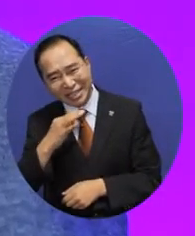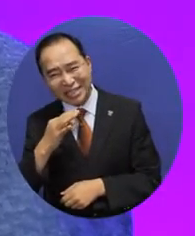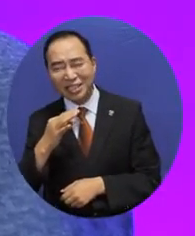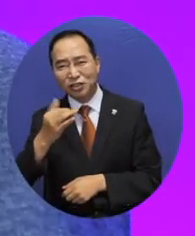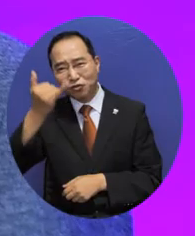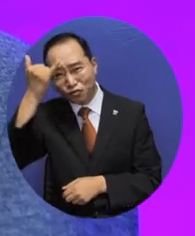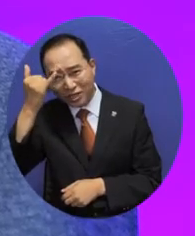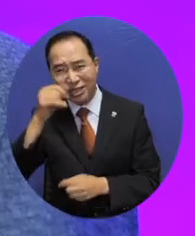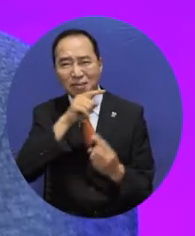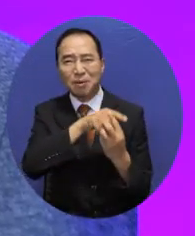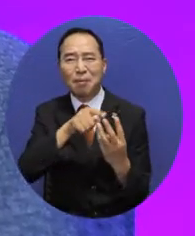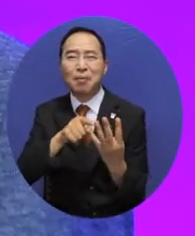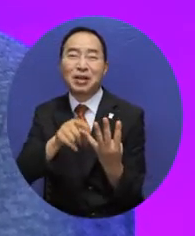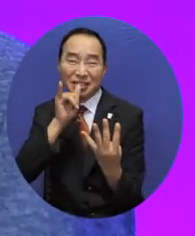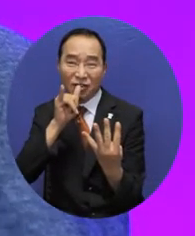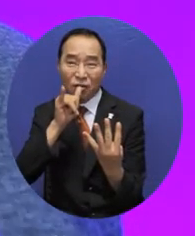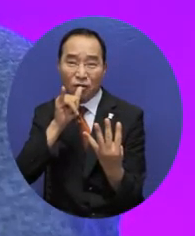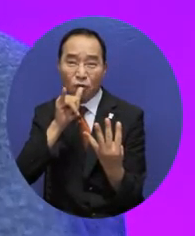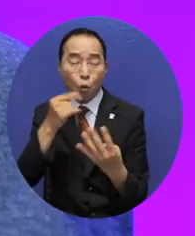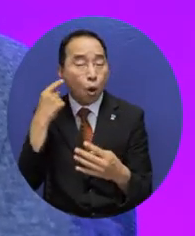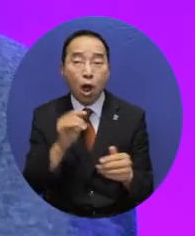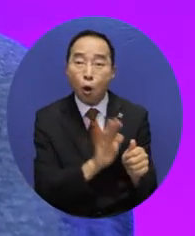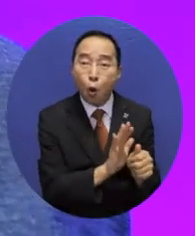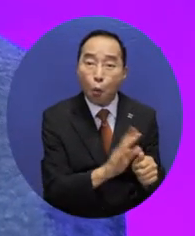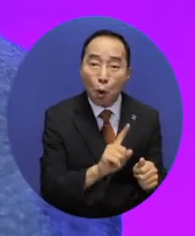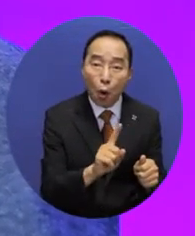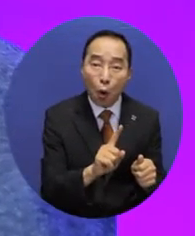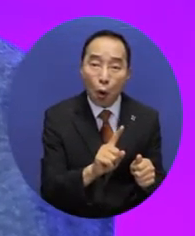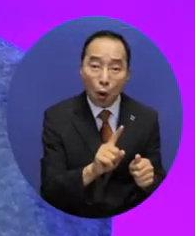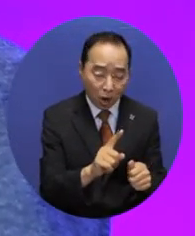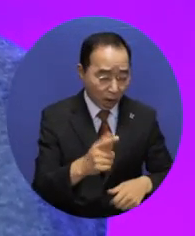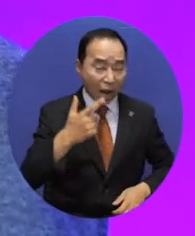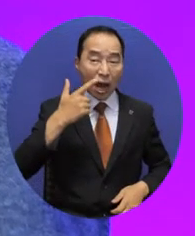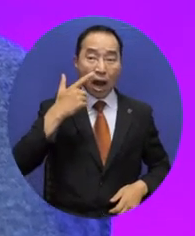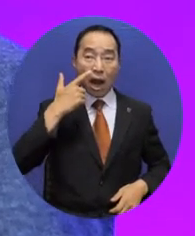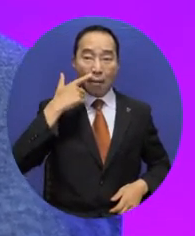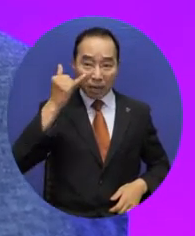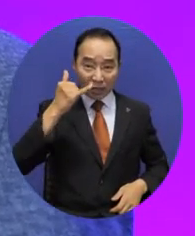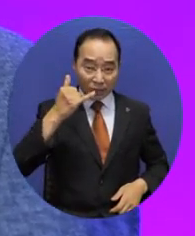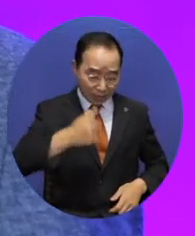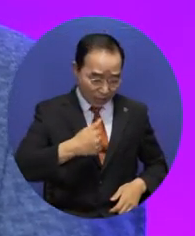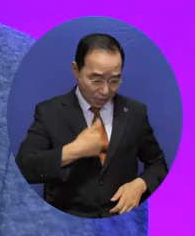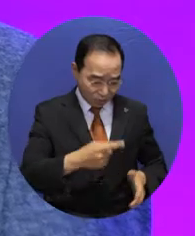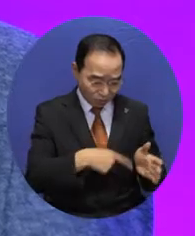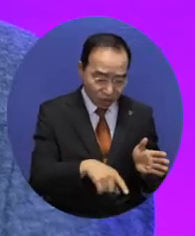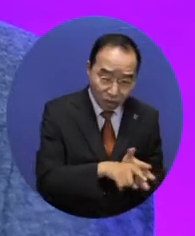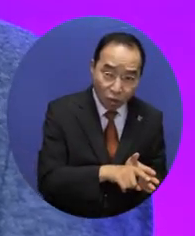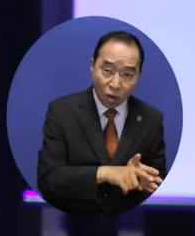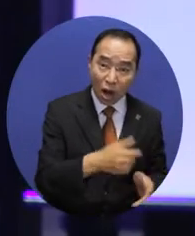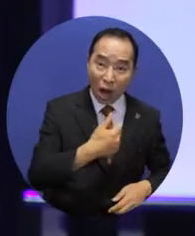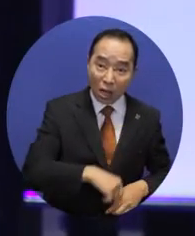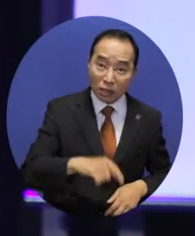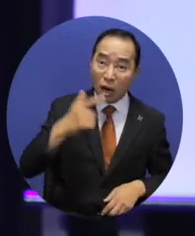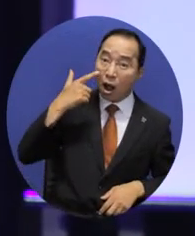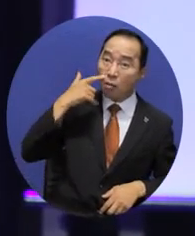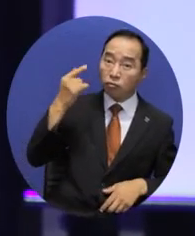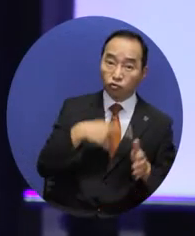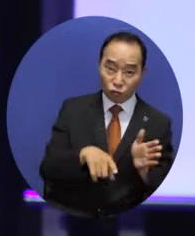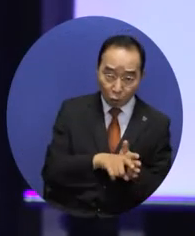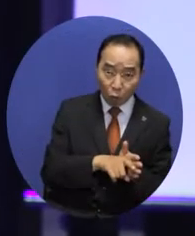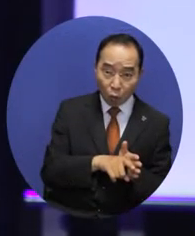내 자식이 잘 되게 하는 것, 엄마가 자기 자식을 위해서 희생하는 것, 이게 혈연적 이타성이겠죠. 그리고 자기